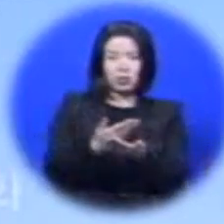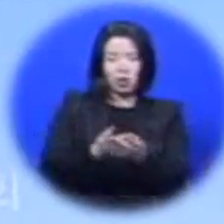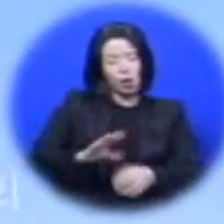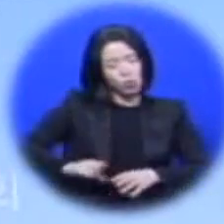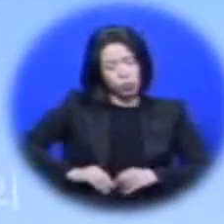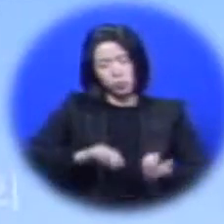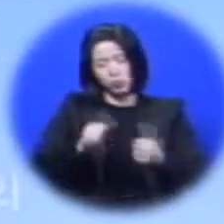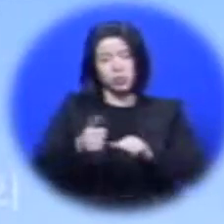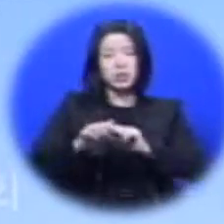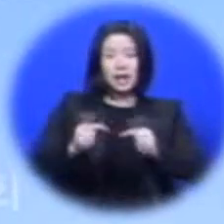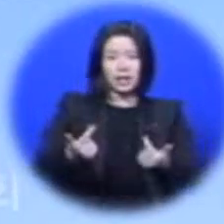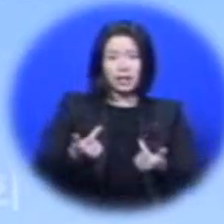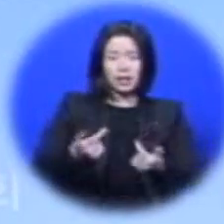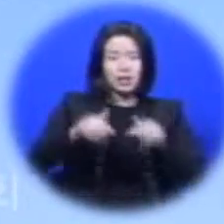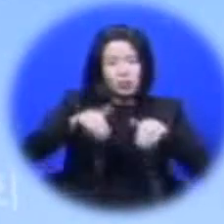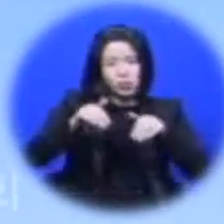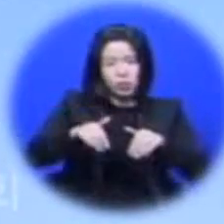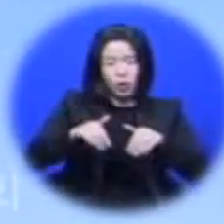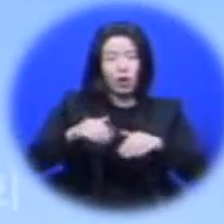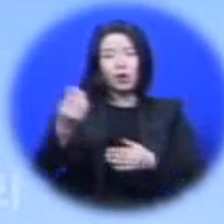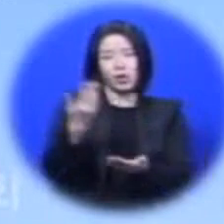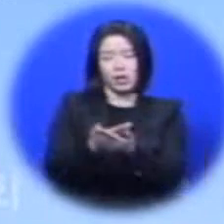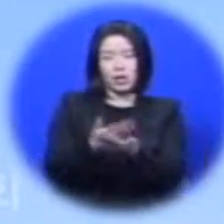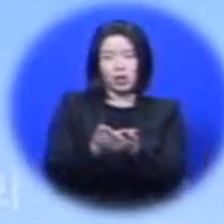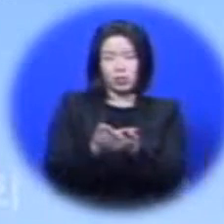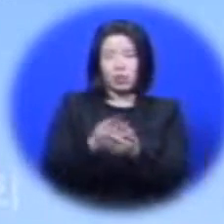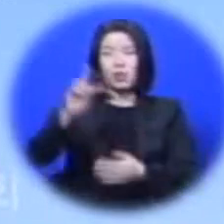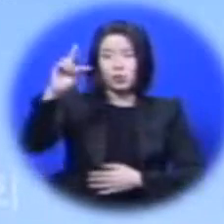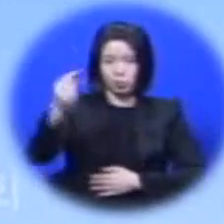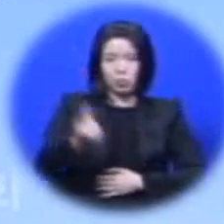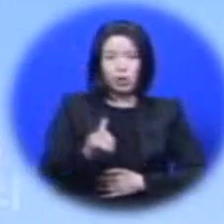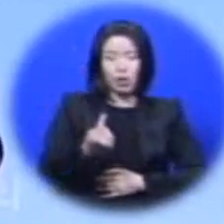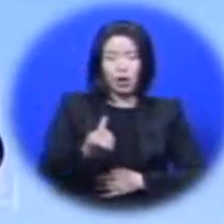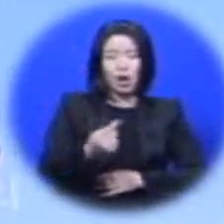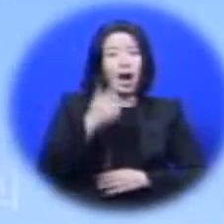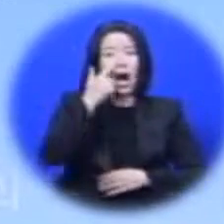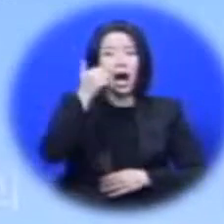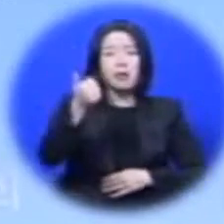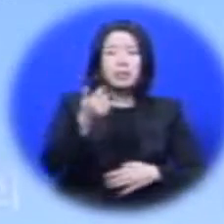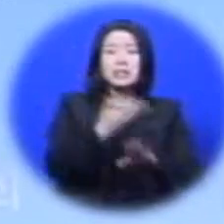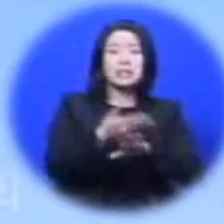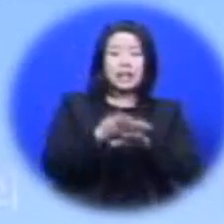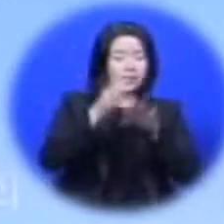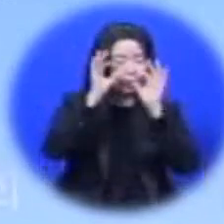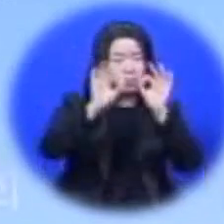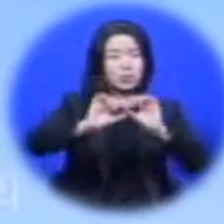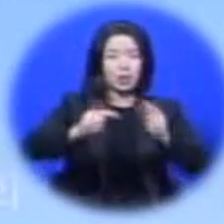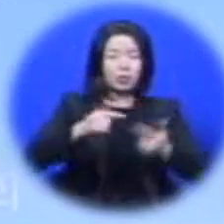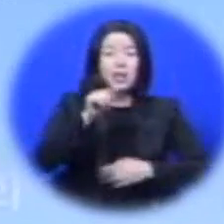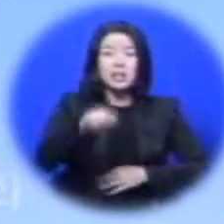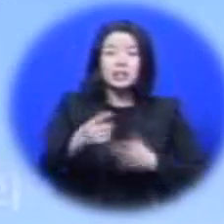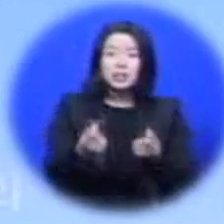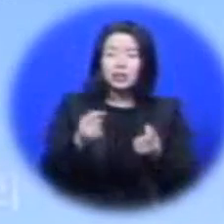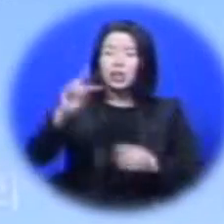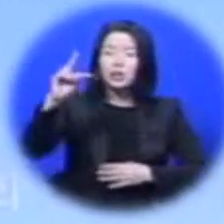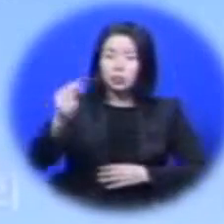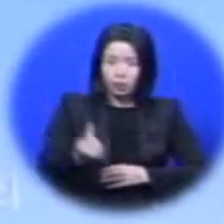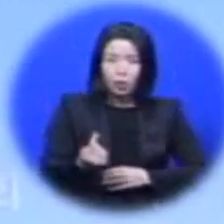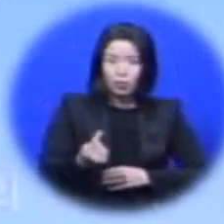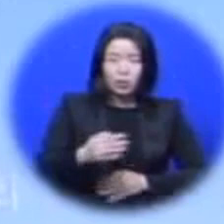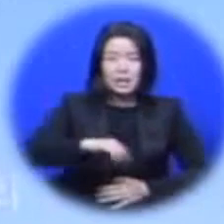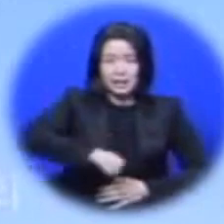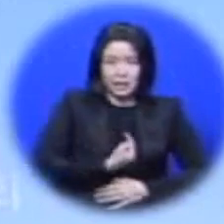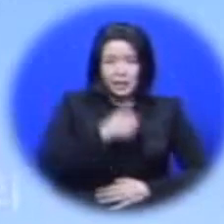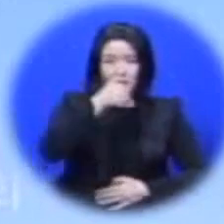않게 해달라고. 그러고 돌아와요 아버지에게로. 아버지는 다른 거 안 보고 그렇게 돌아온 거, 자기가